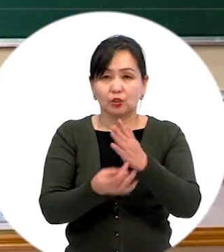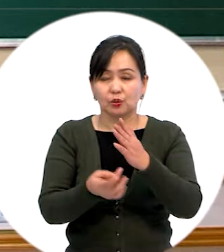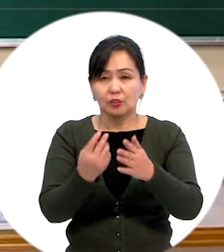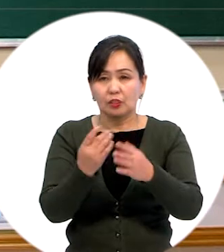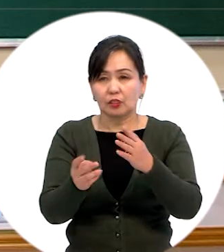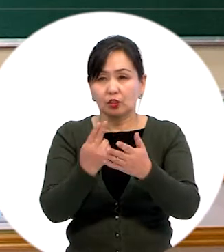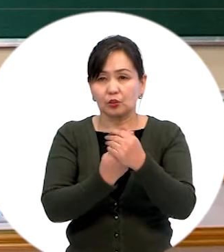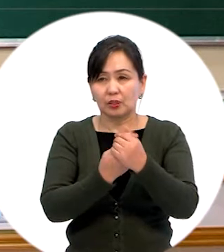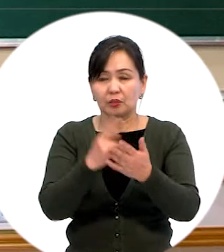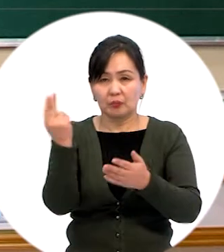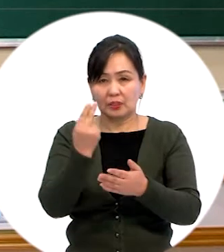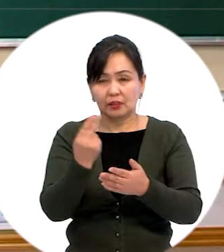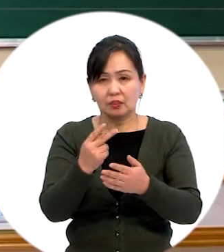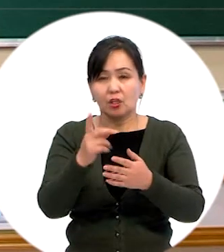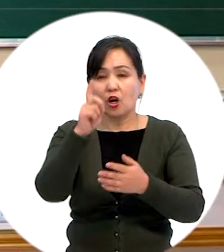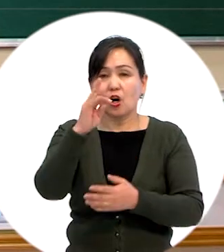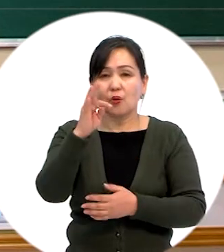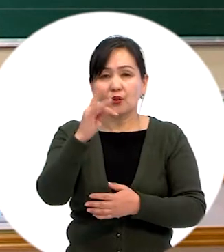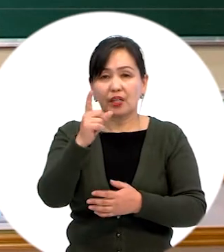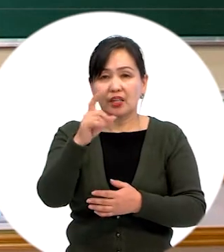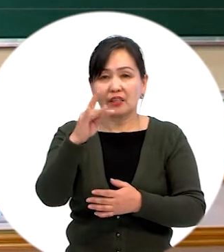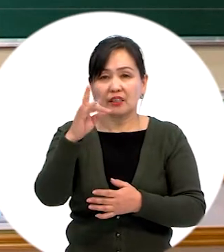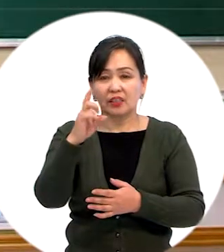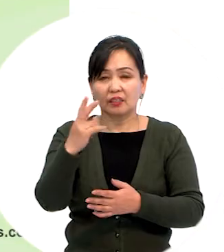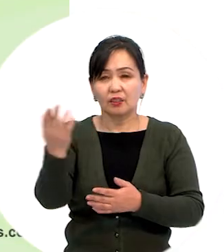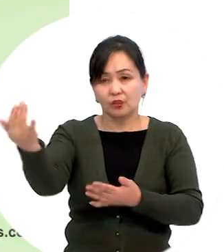технологид өрслөх урлагийн багш Ховор Эрдэнэ багшийгаа урья.